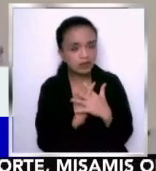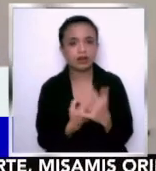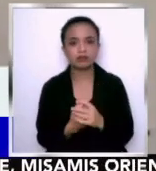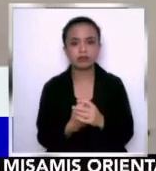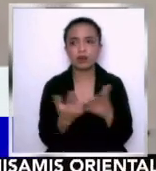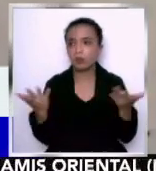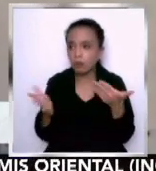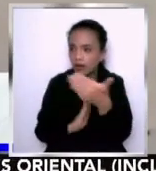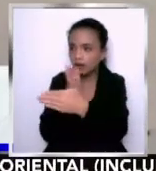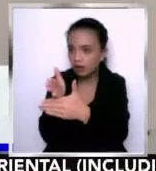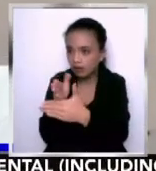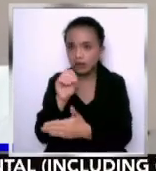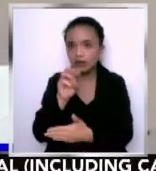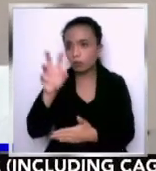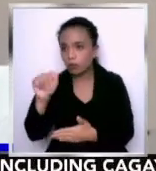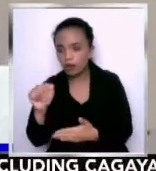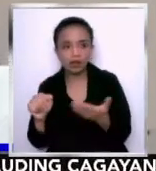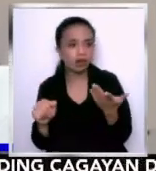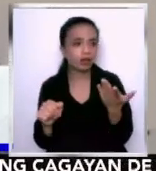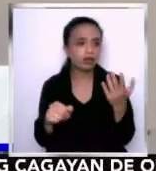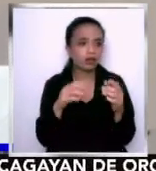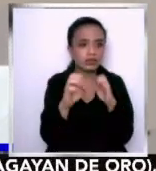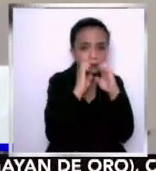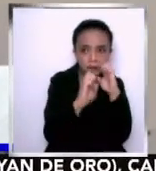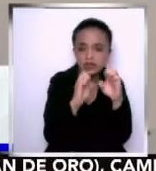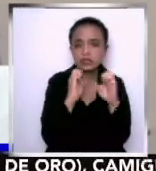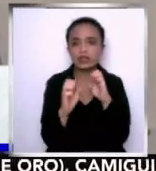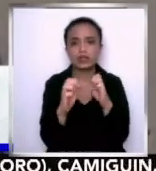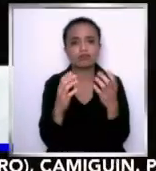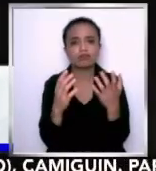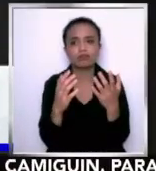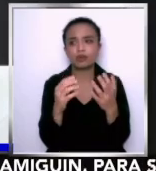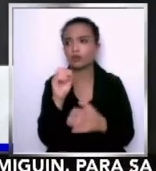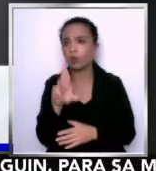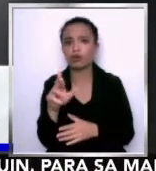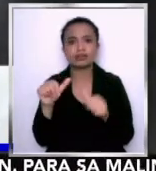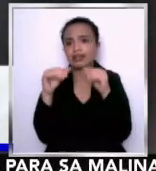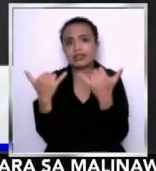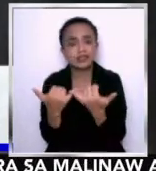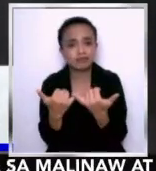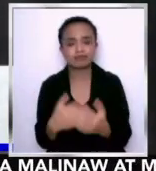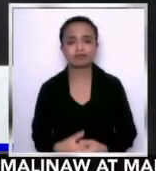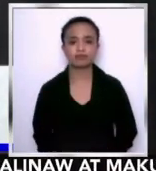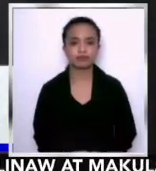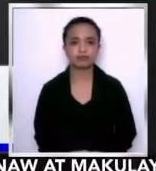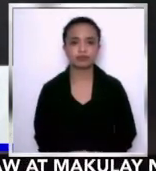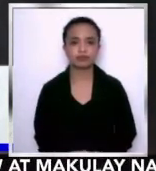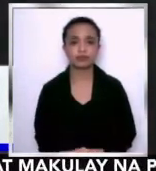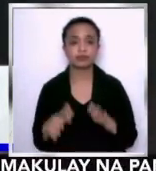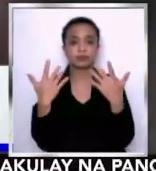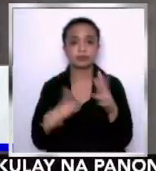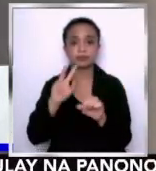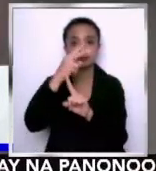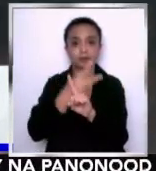ba, kung kay DSA, kung kay Embassy, o kahit saan ahensya, sir. Makalipas ang dalawang buwan, sa tulong